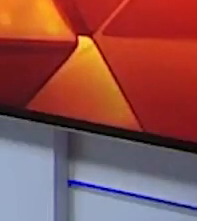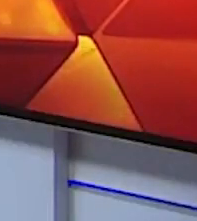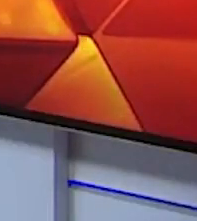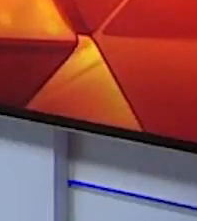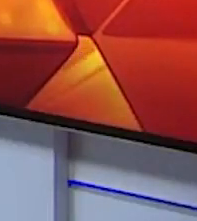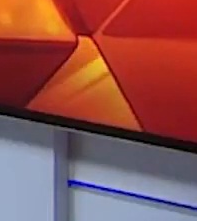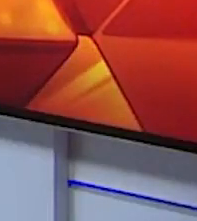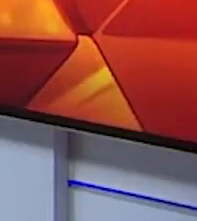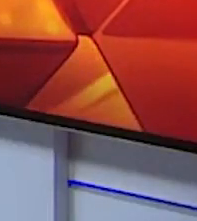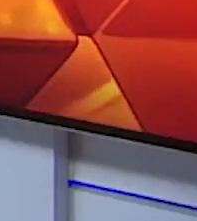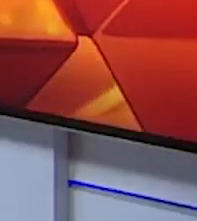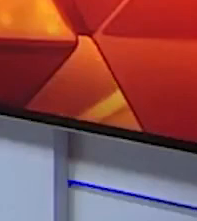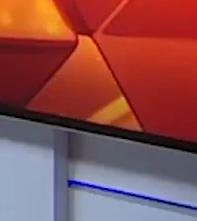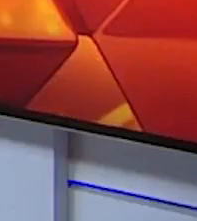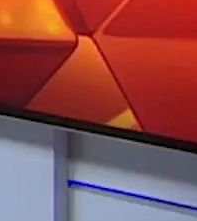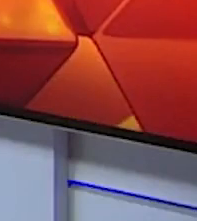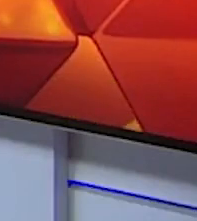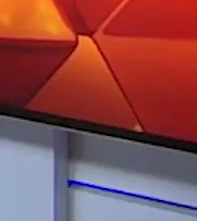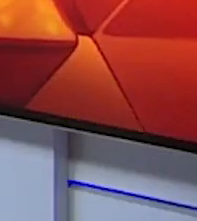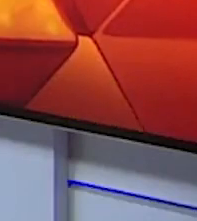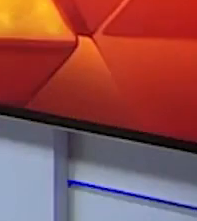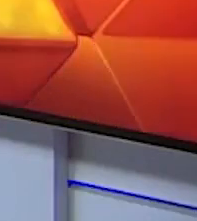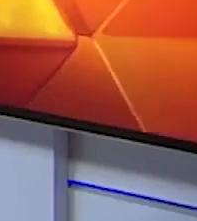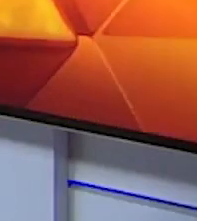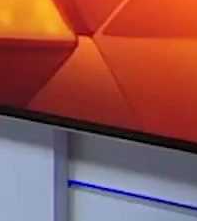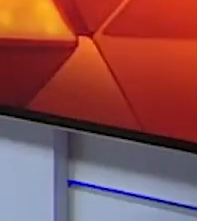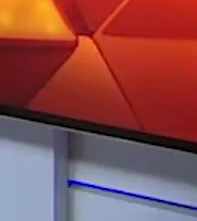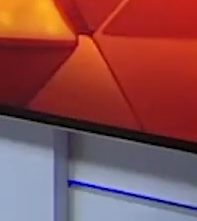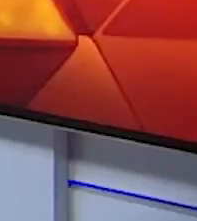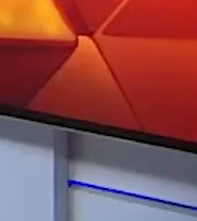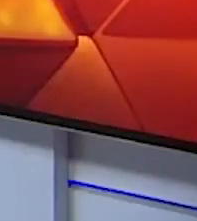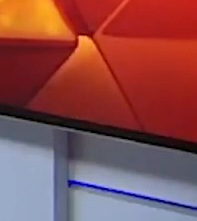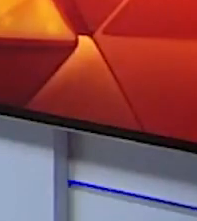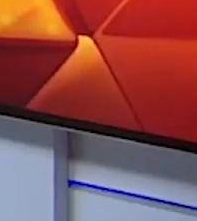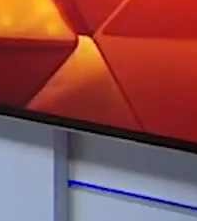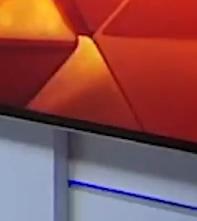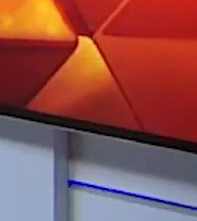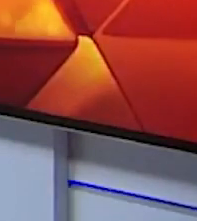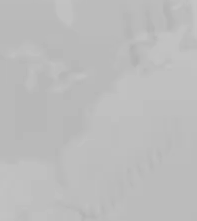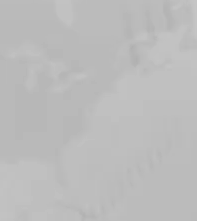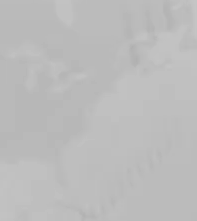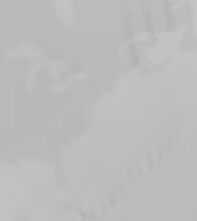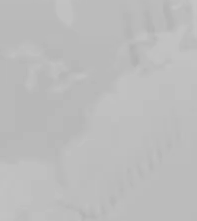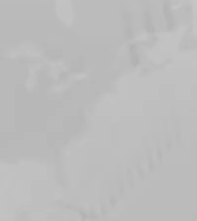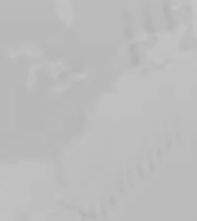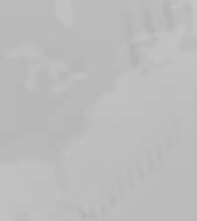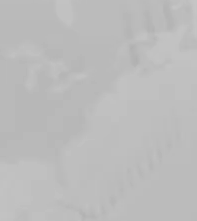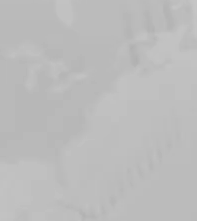kami sa GMA Pinoy TV at www.gmanews.tv.